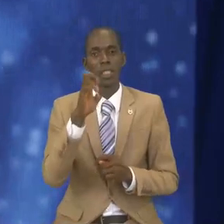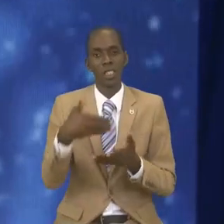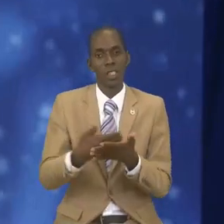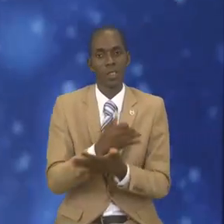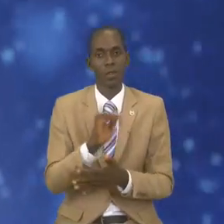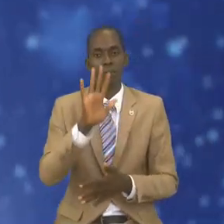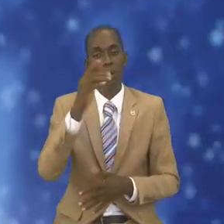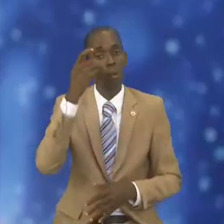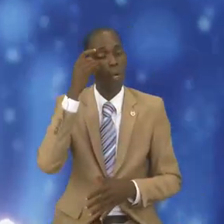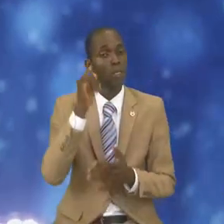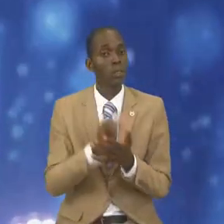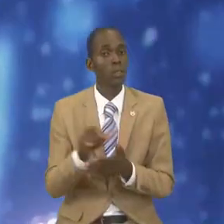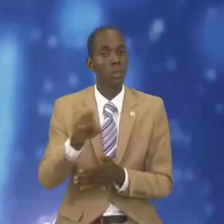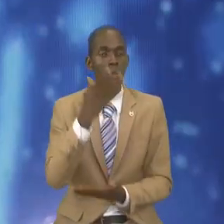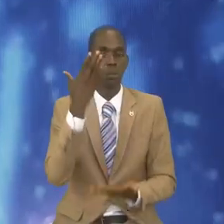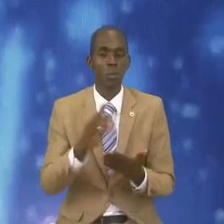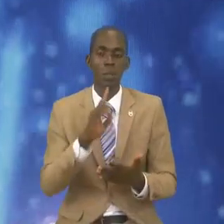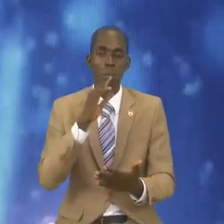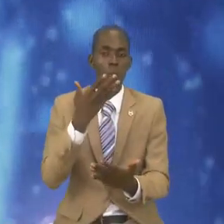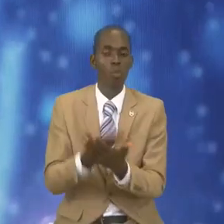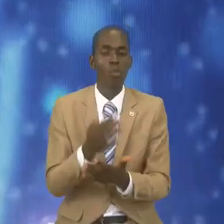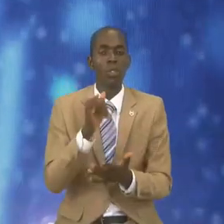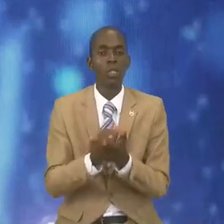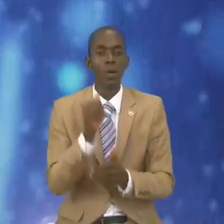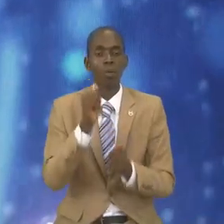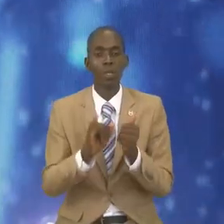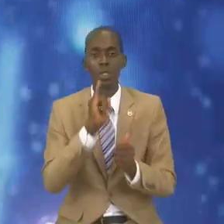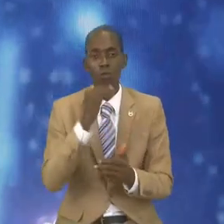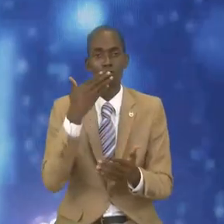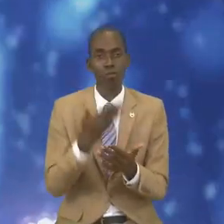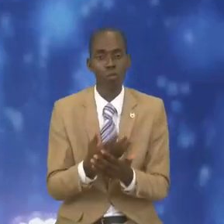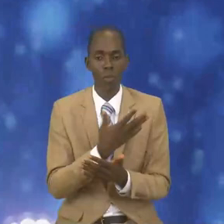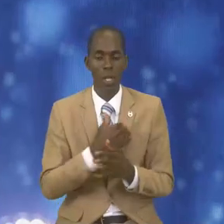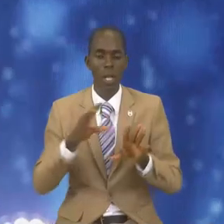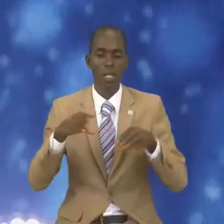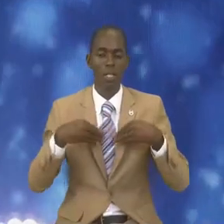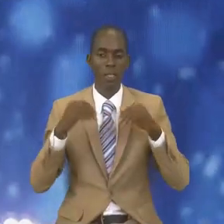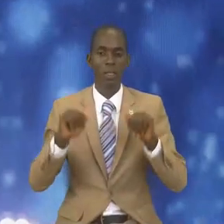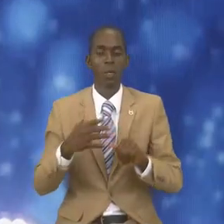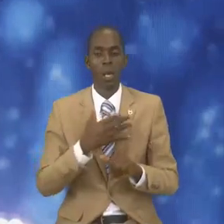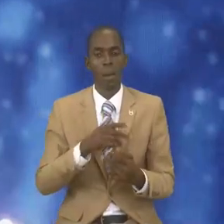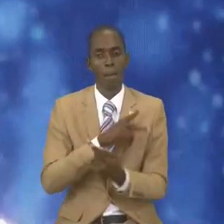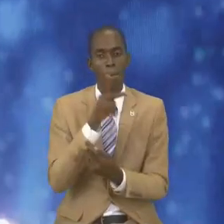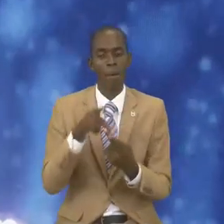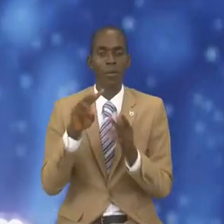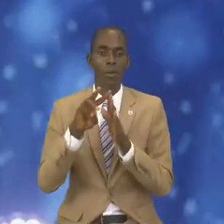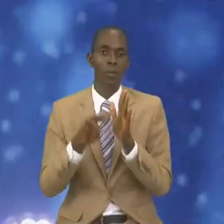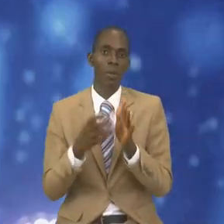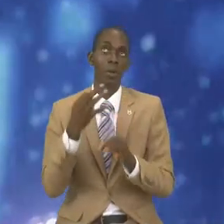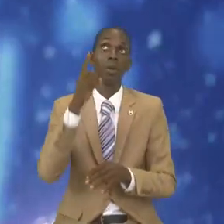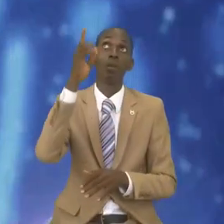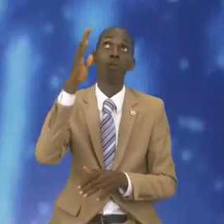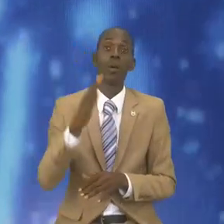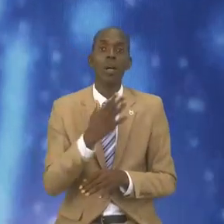de l'intelligence. Afin que vous discerniez quelle est la volonté de Dieu. Ce qui est bon, agréable et parfait.